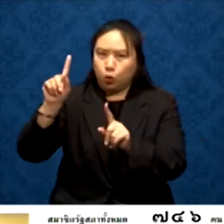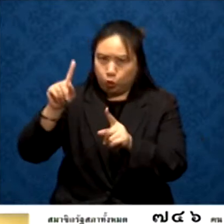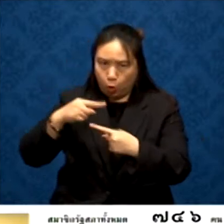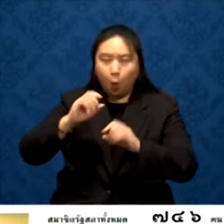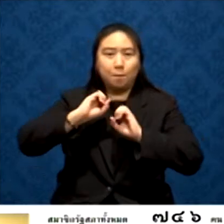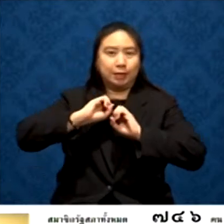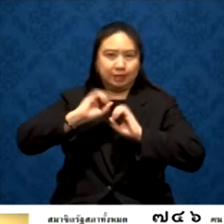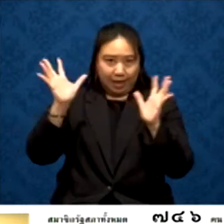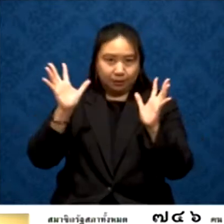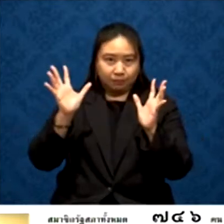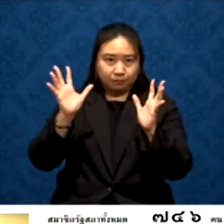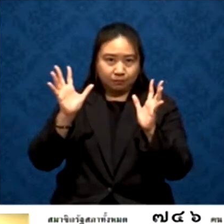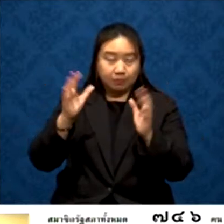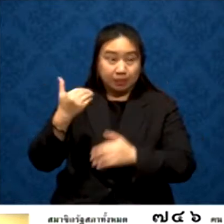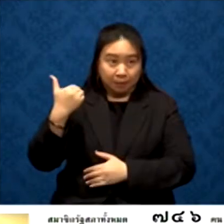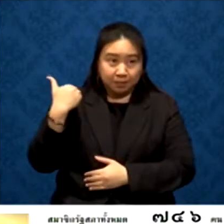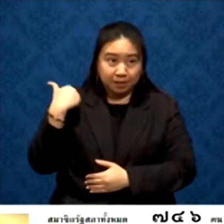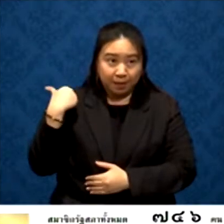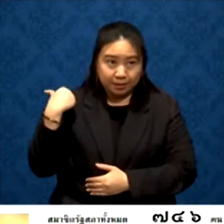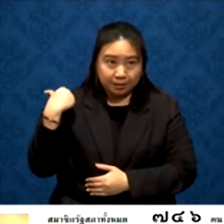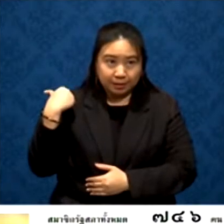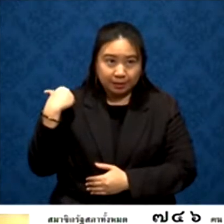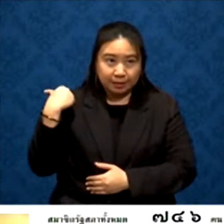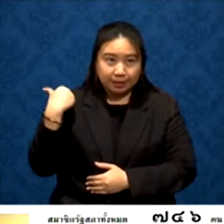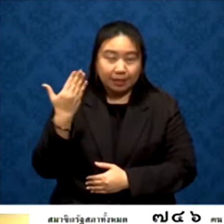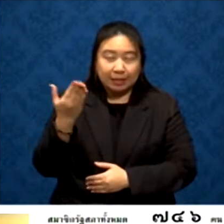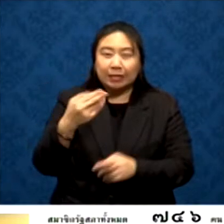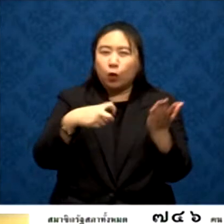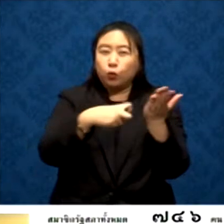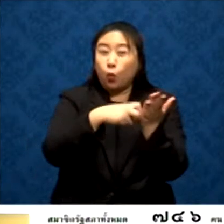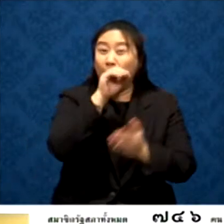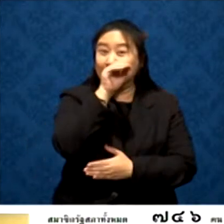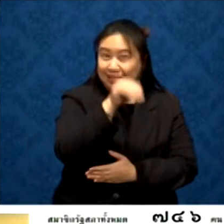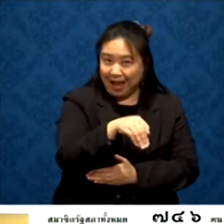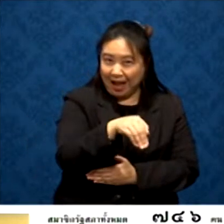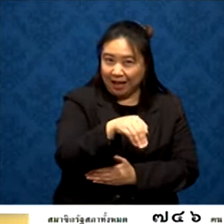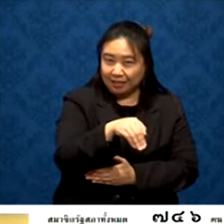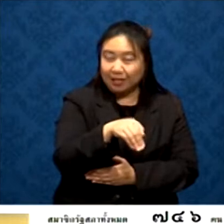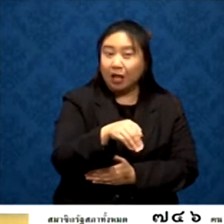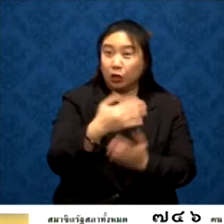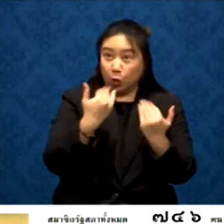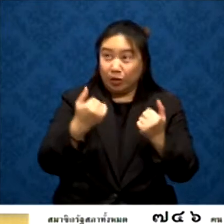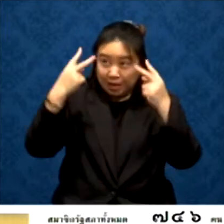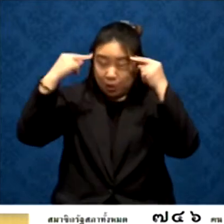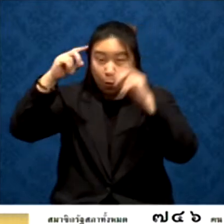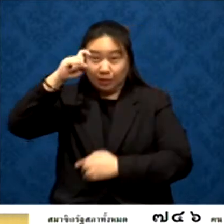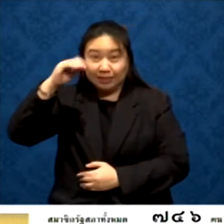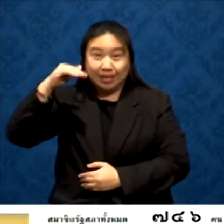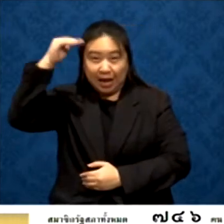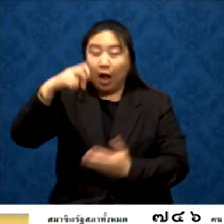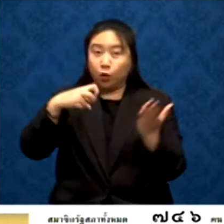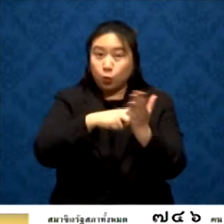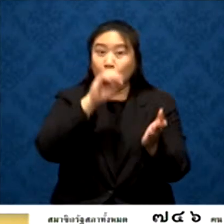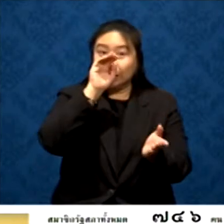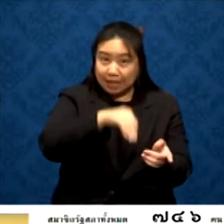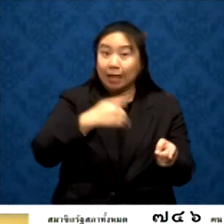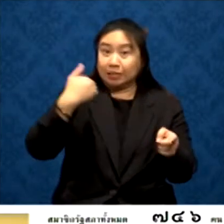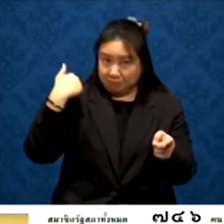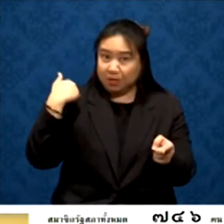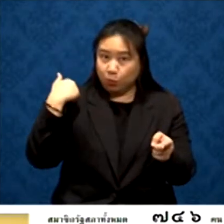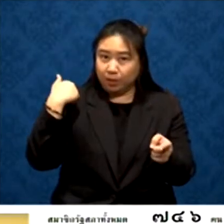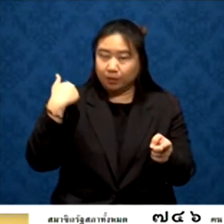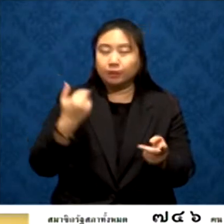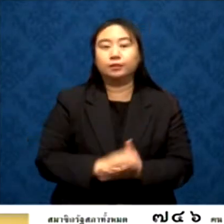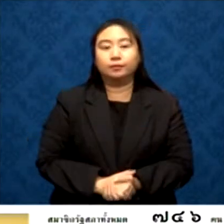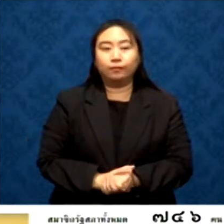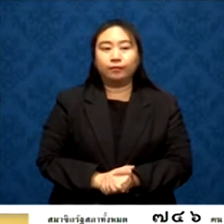มีตัวช้างภายใต้นายกรัฐมนตรีคนนี้หรือไม่นอกจากเรื่องตัวช้างท่านประธาน